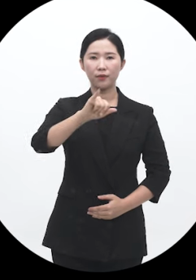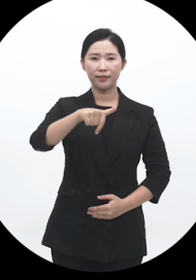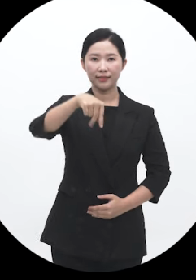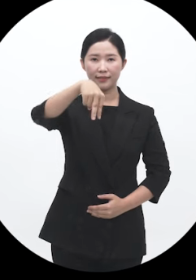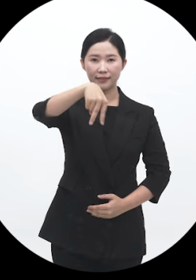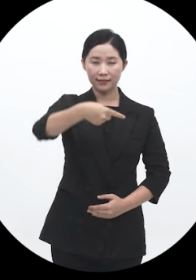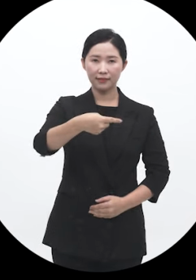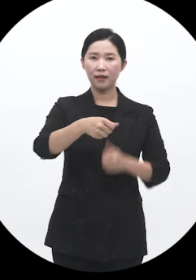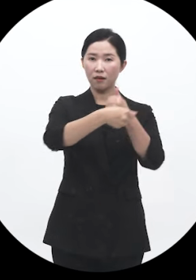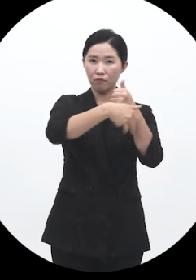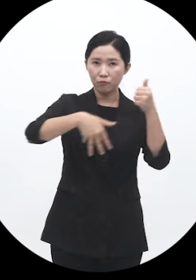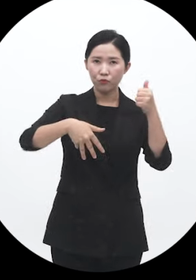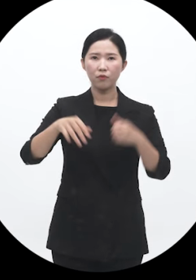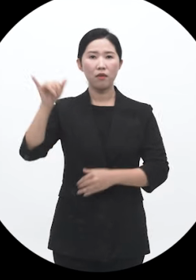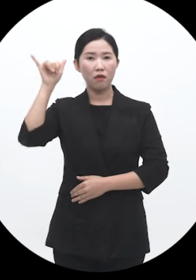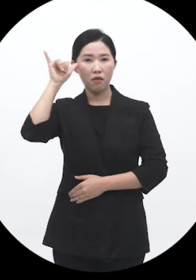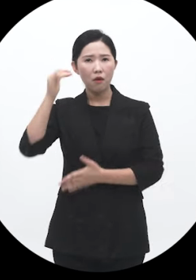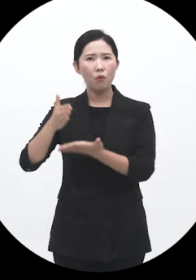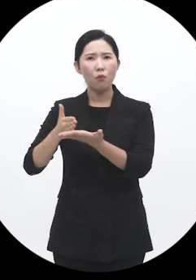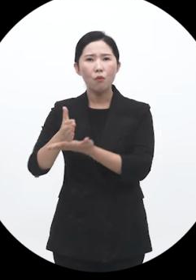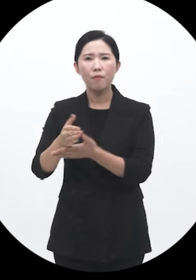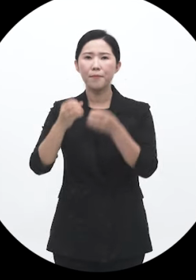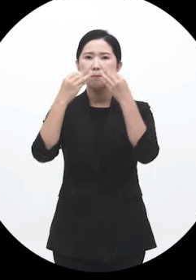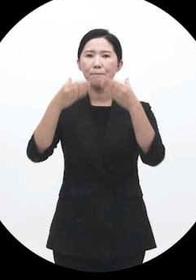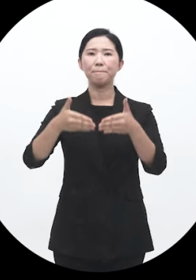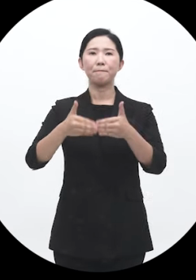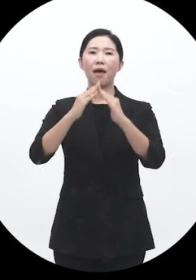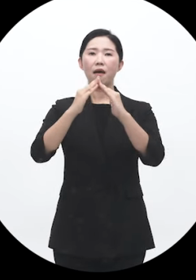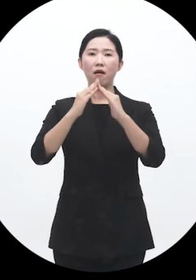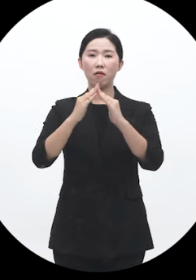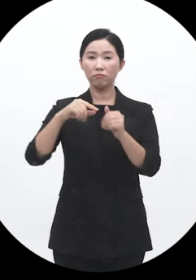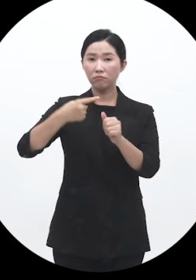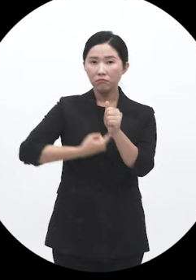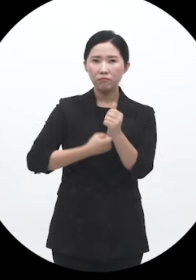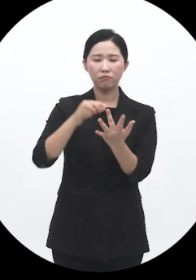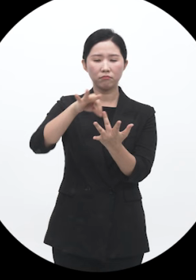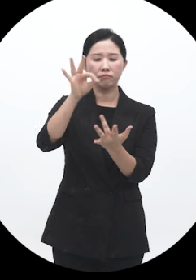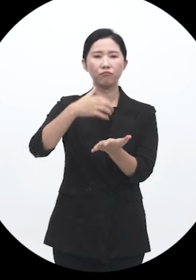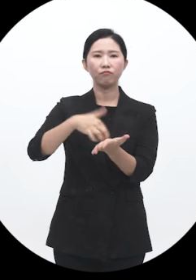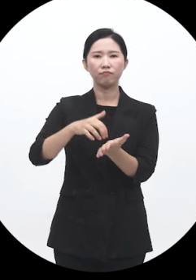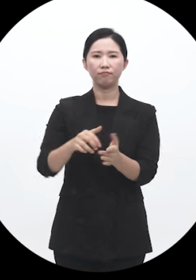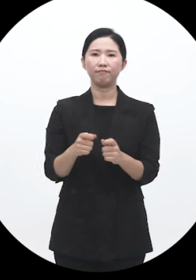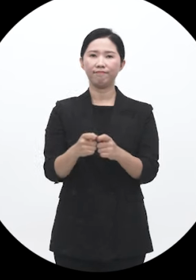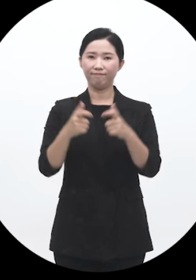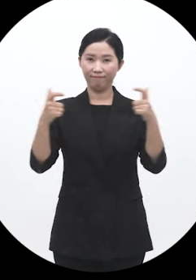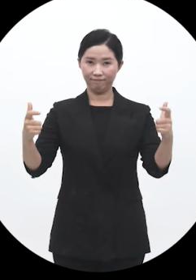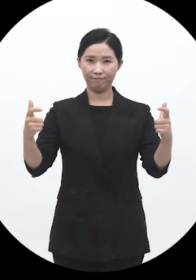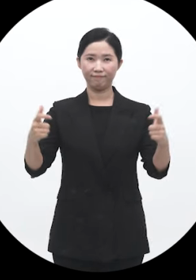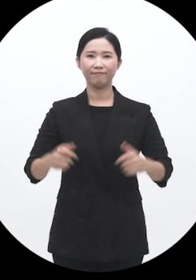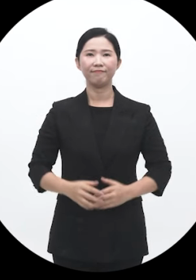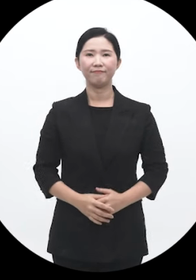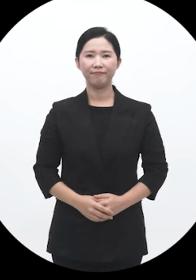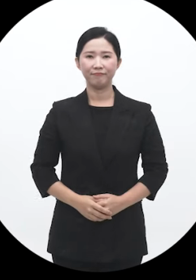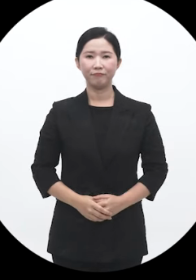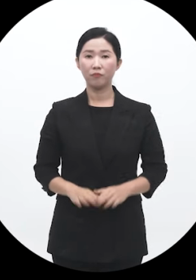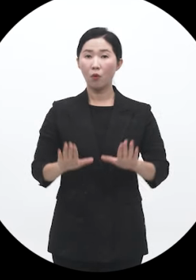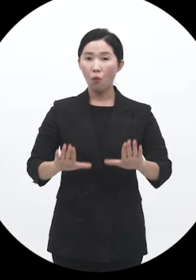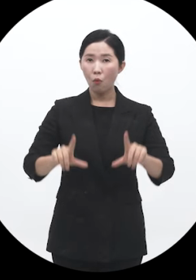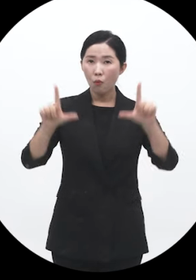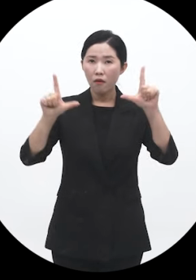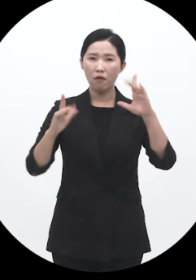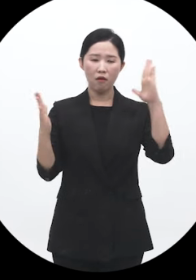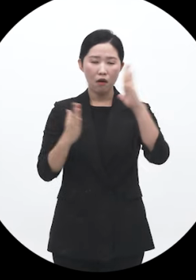공학부와 AI 의공학과가 신설됨에 따라 전체 모집 인원이 늘었습니다.